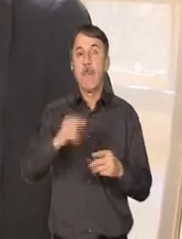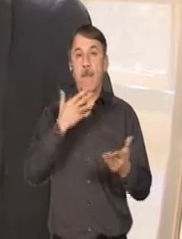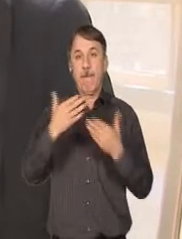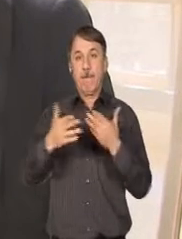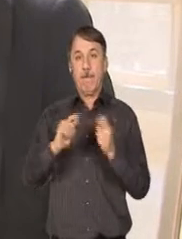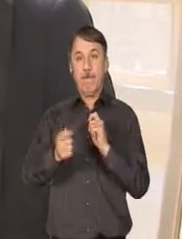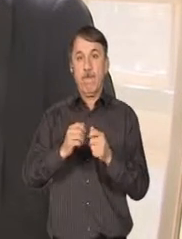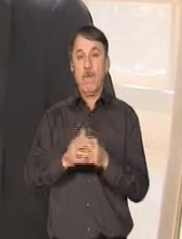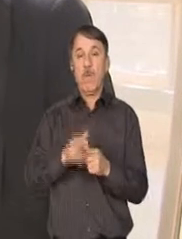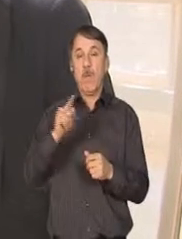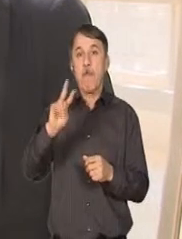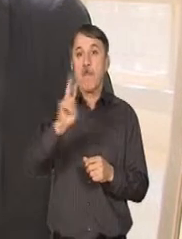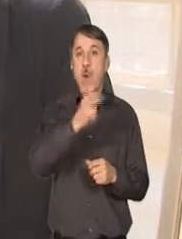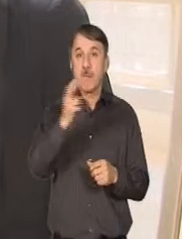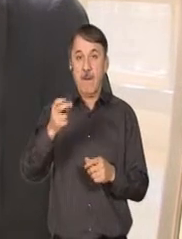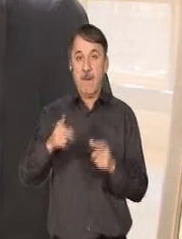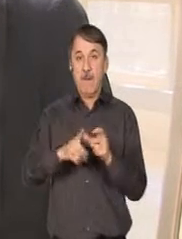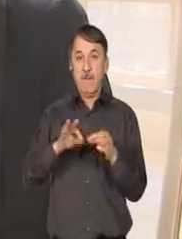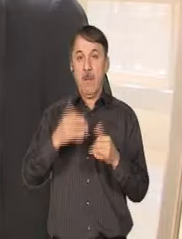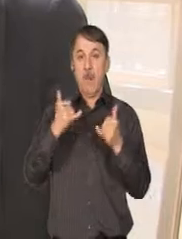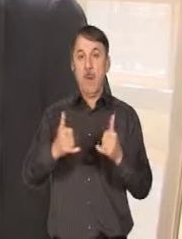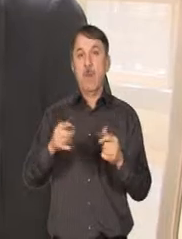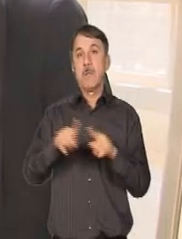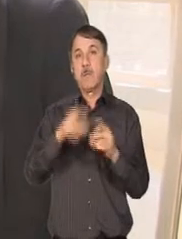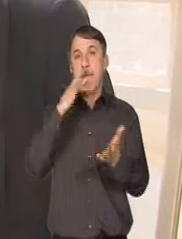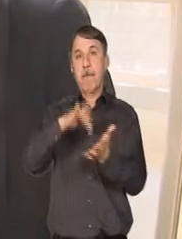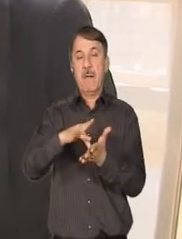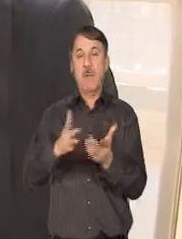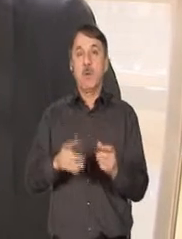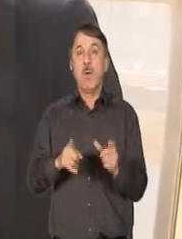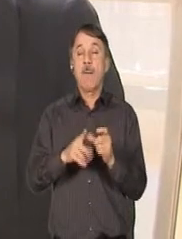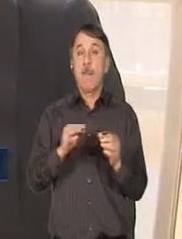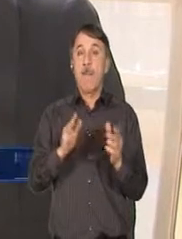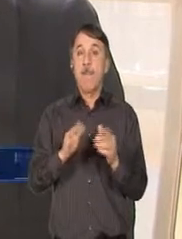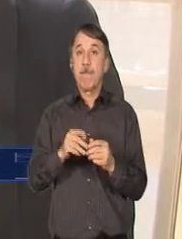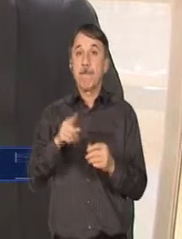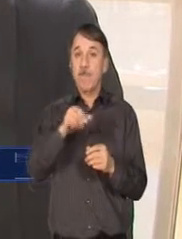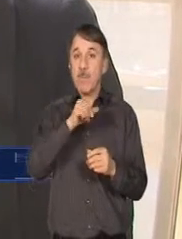Maticom Srpskom, zatim Manastirom Kovilj, Jevrejskom opštinom i